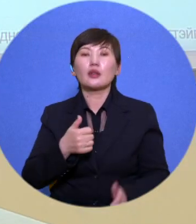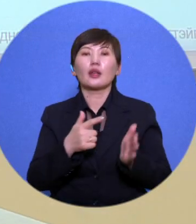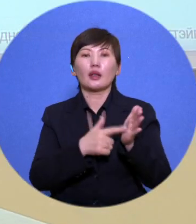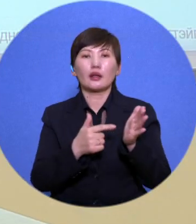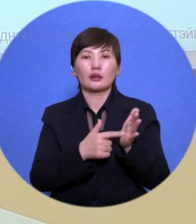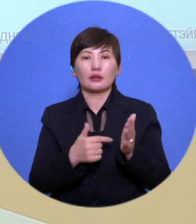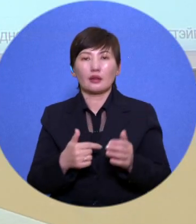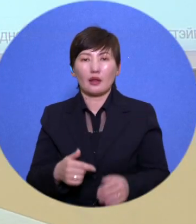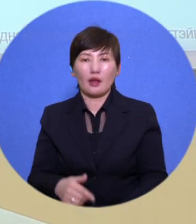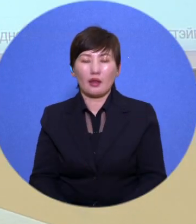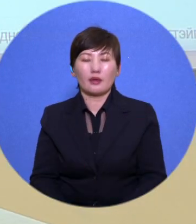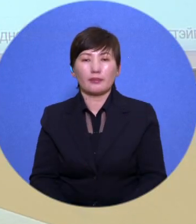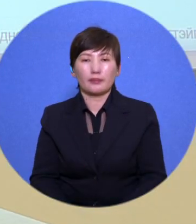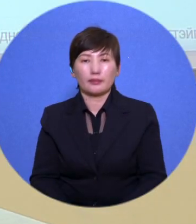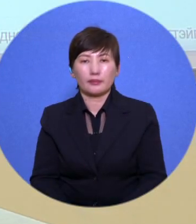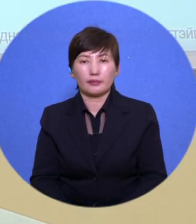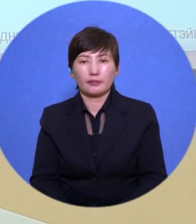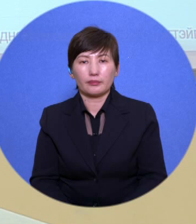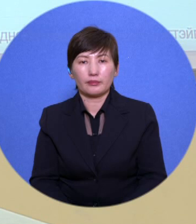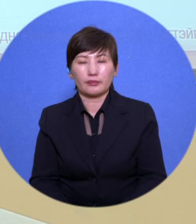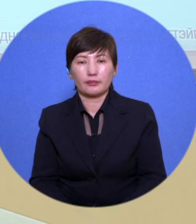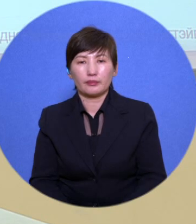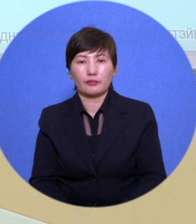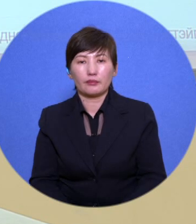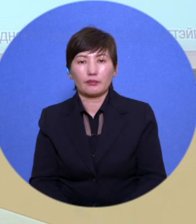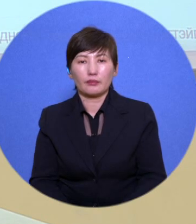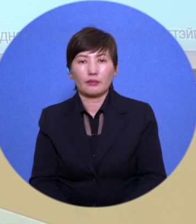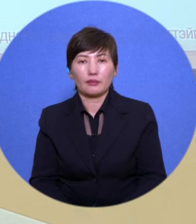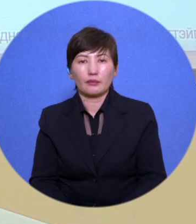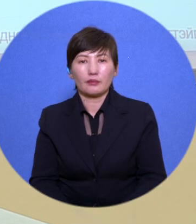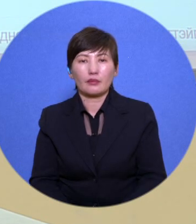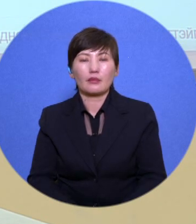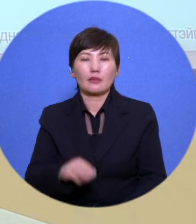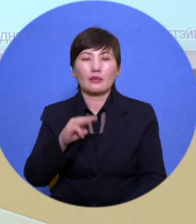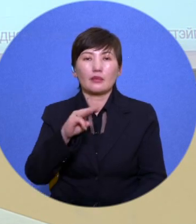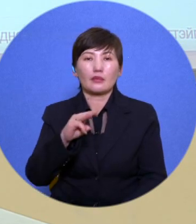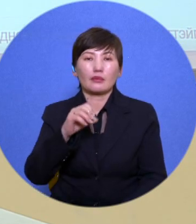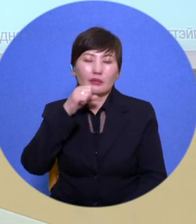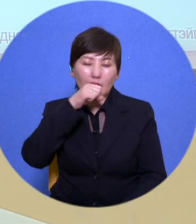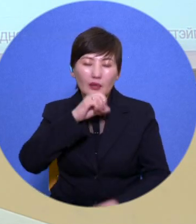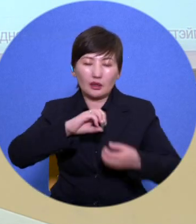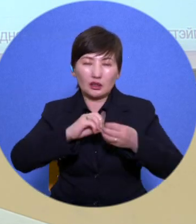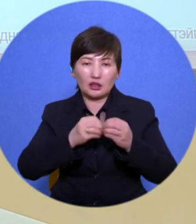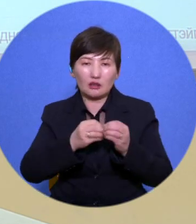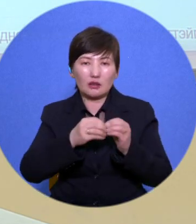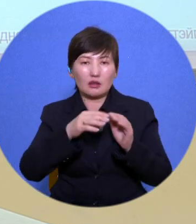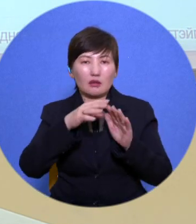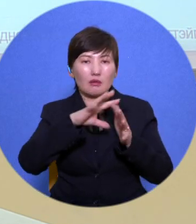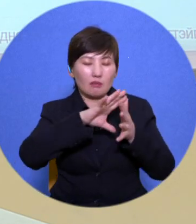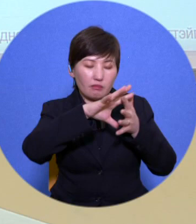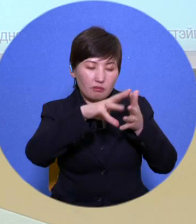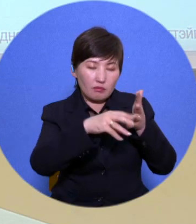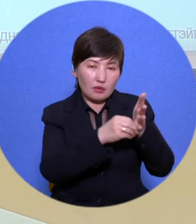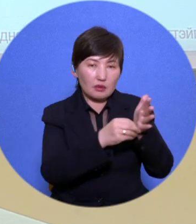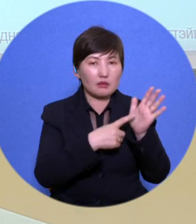ашиг тустай бактериудыг бас өөрчлөж өгөх байхаа гэж бодож байна. Тийм учраас багш нь ингээд тарга бүрэх дарааллыг орцын оруулсан байна. Тарга бүрэх дарааллаа